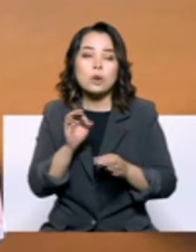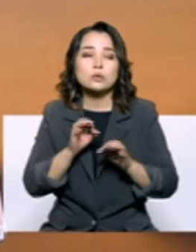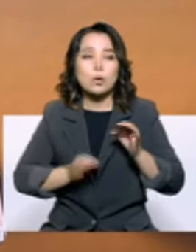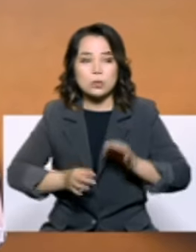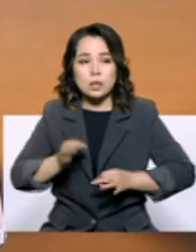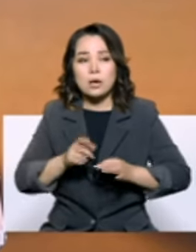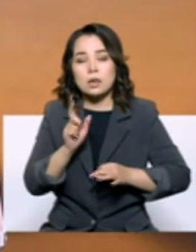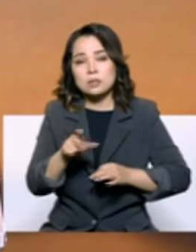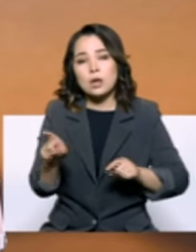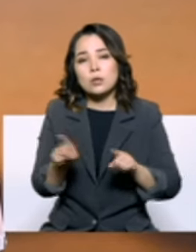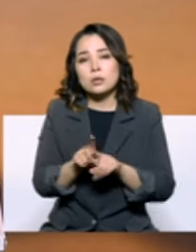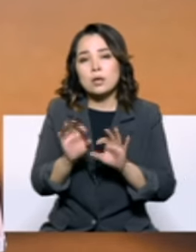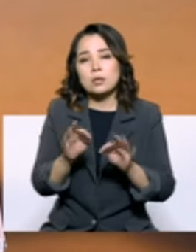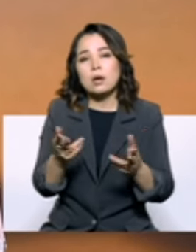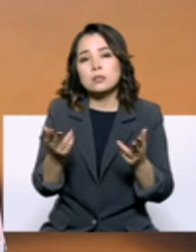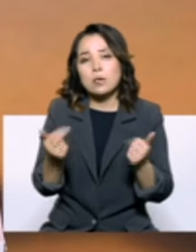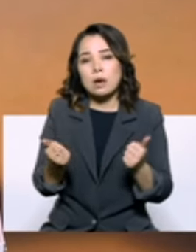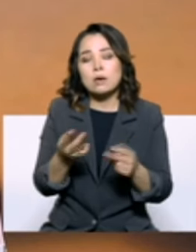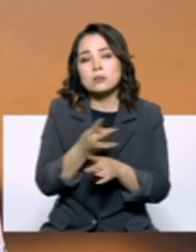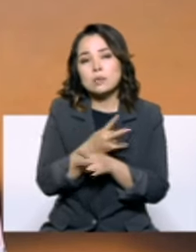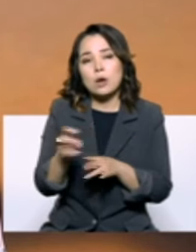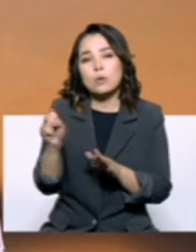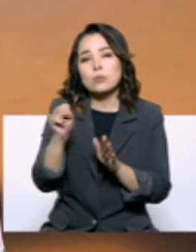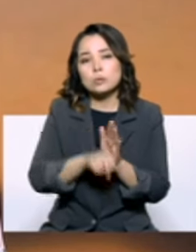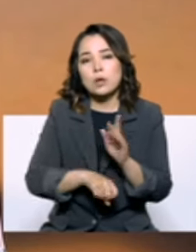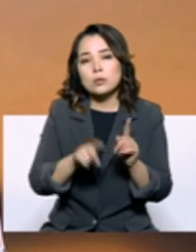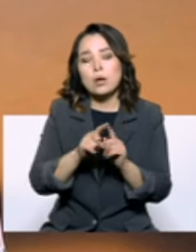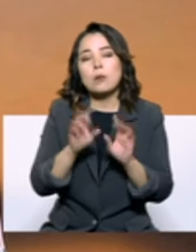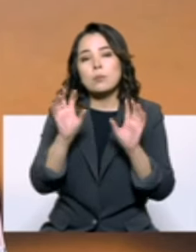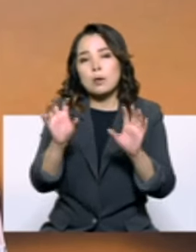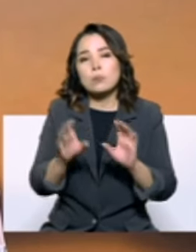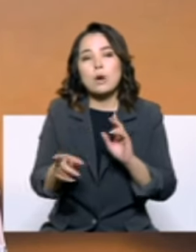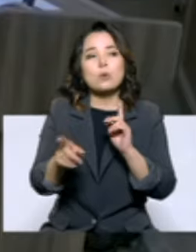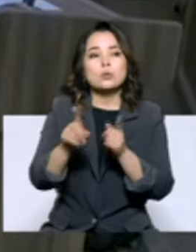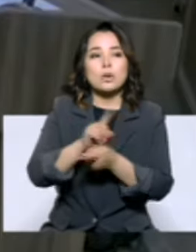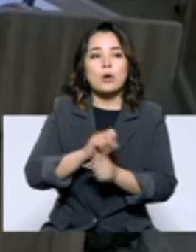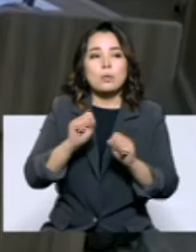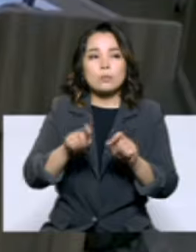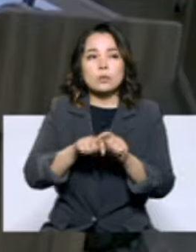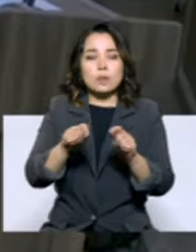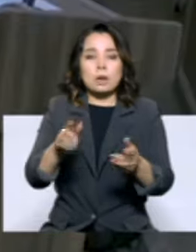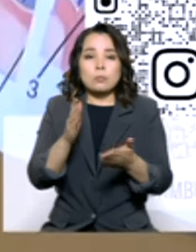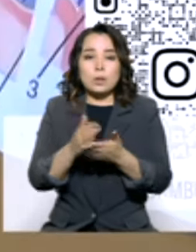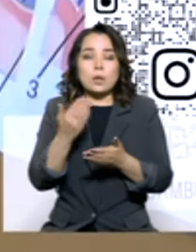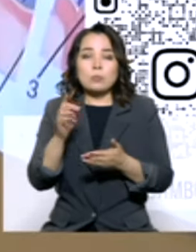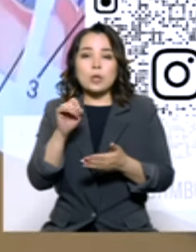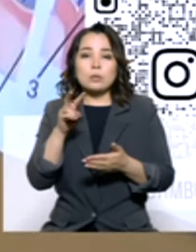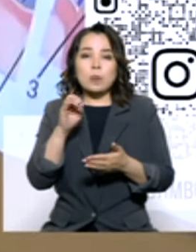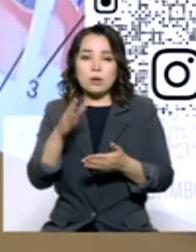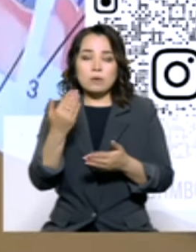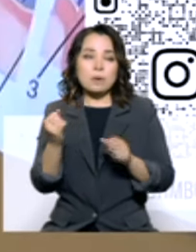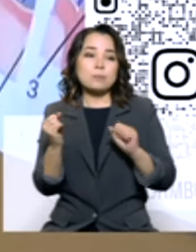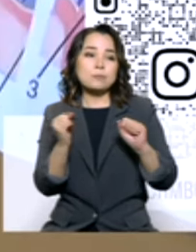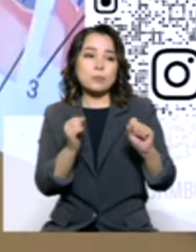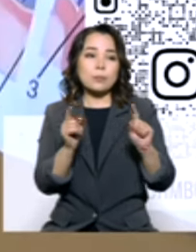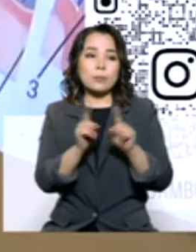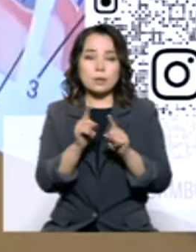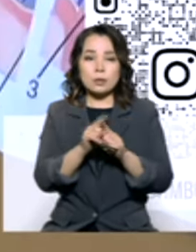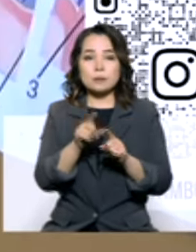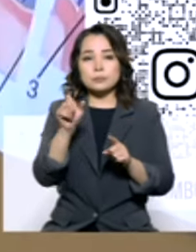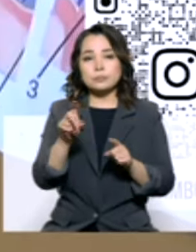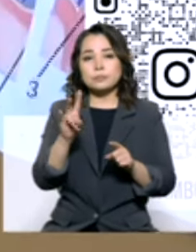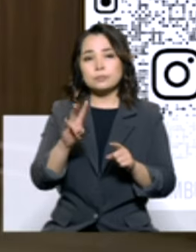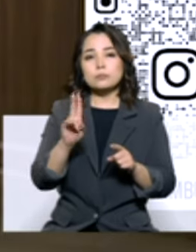Сотталушының тарабына келсек, олар әрине қасақана өлтірді деген бапты өзгертуге күш салып жатыр. Бишімбаевтың адвокаттарының бірі